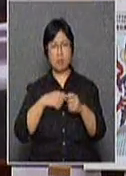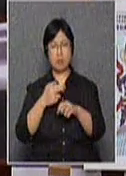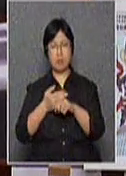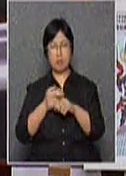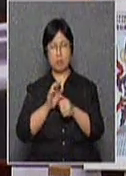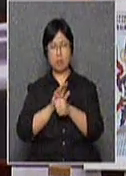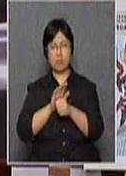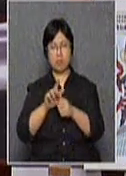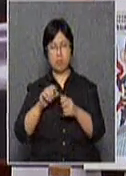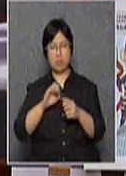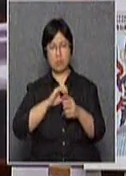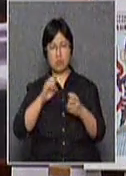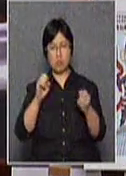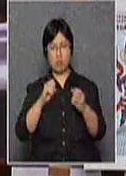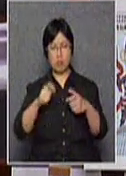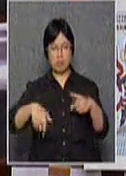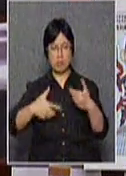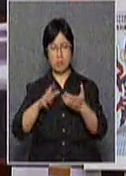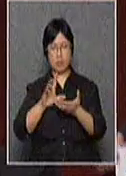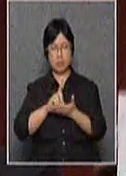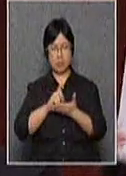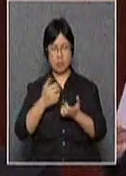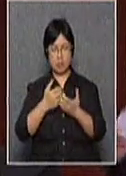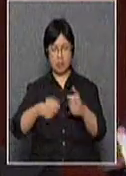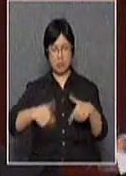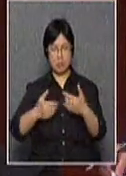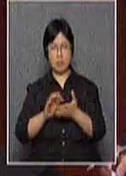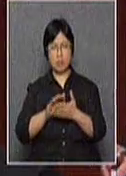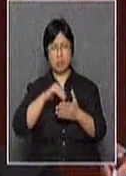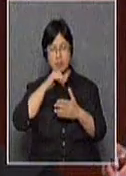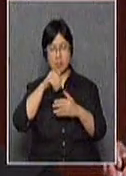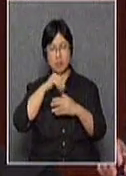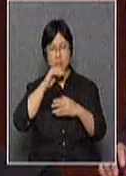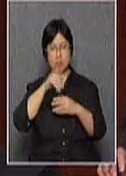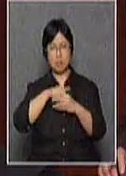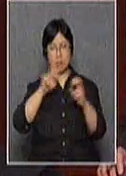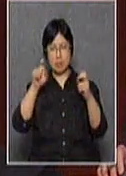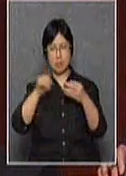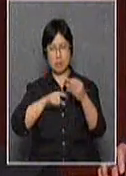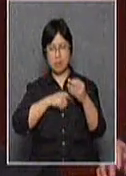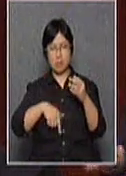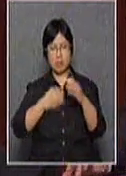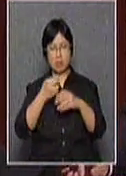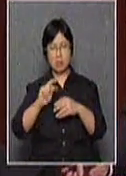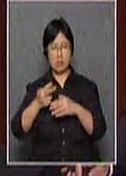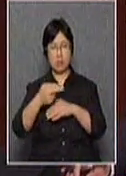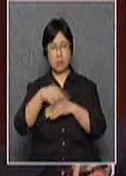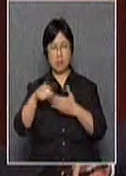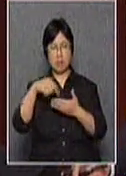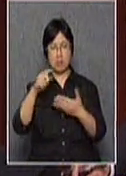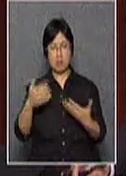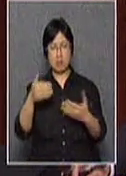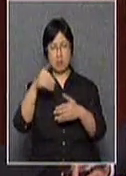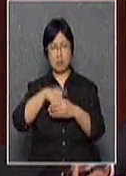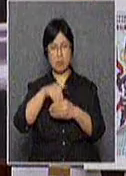的會議開支全年預算。 現在我提出的待決議題是陳志全議員動議的修正案予以通過，現在付諸